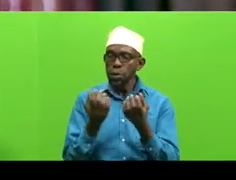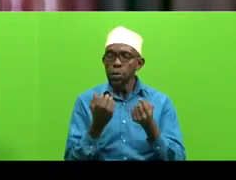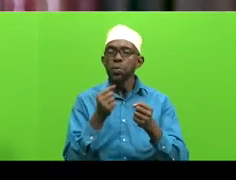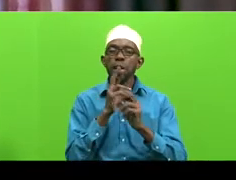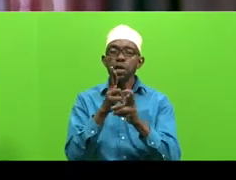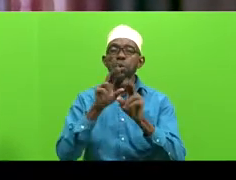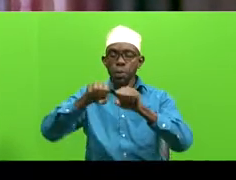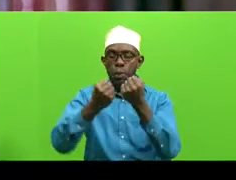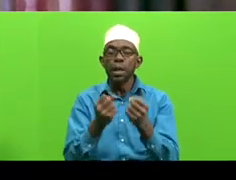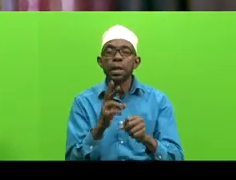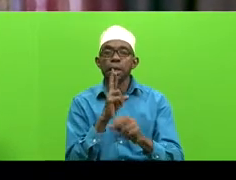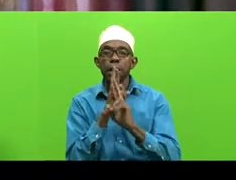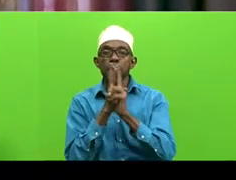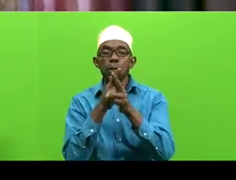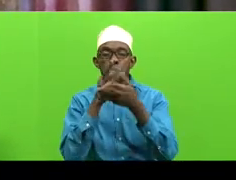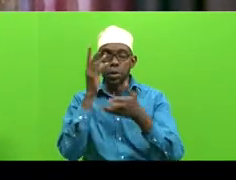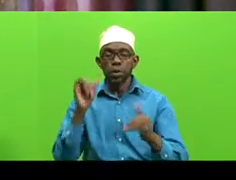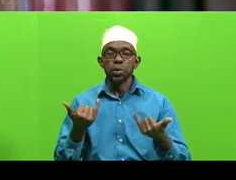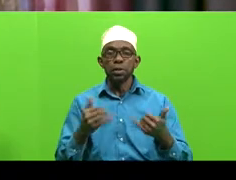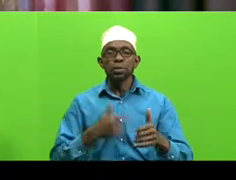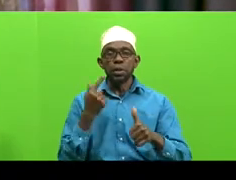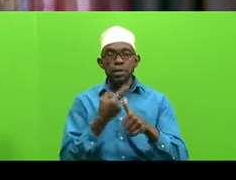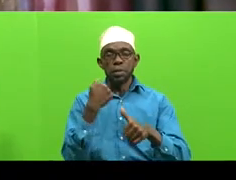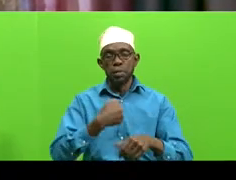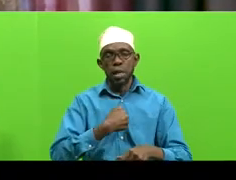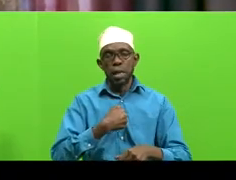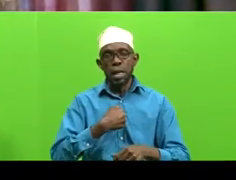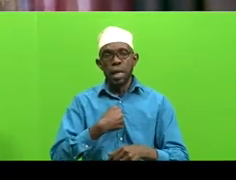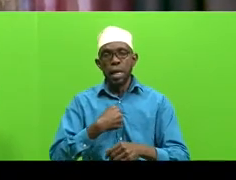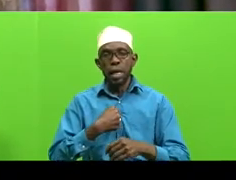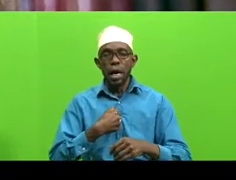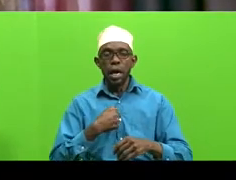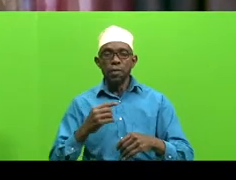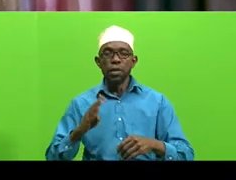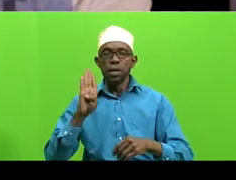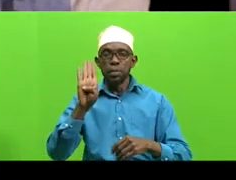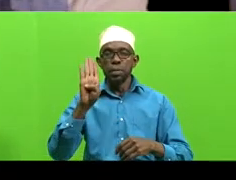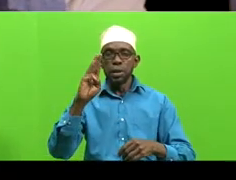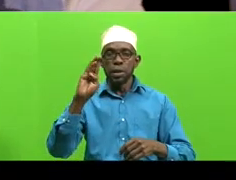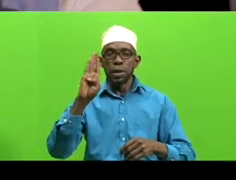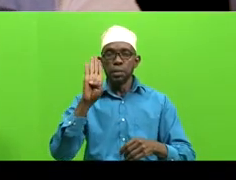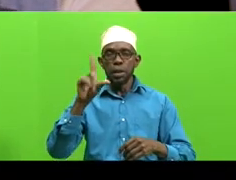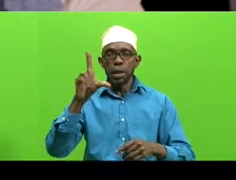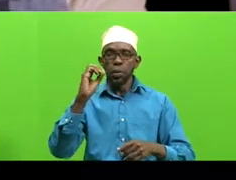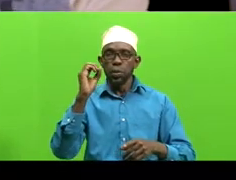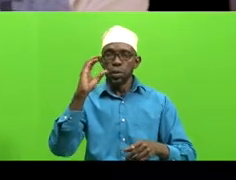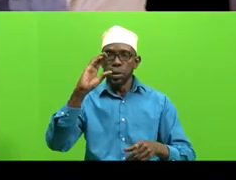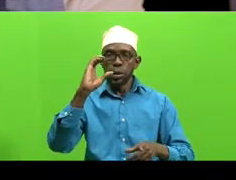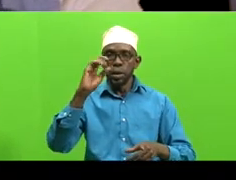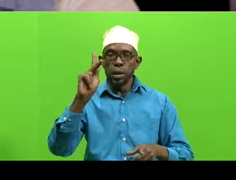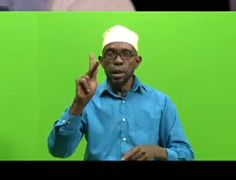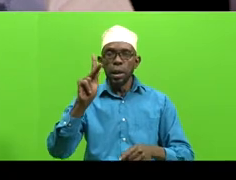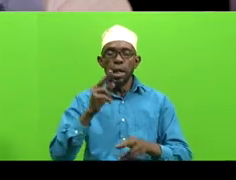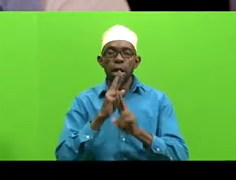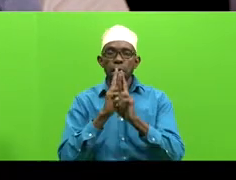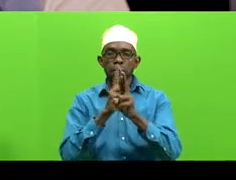break news, kwanza wewe ndio upate habari. Alafu kuna mablogs, naona. Ukiweka fake news, kesho